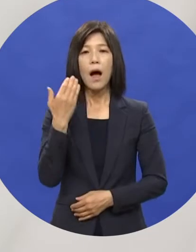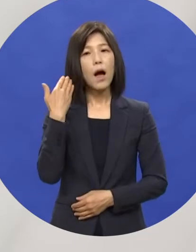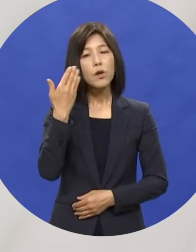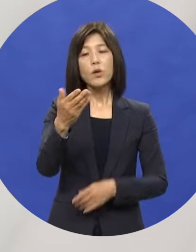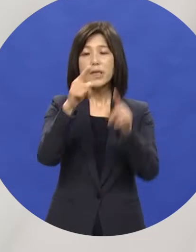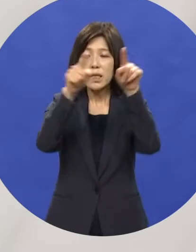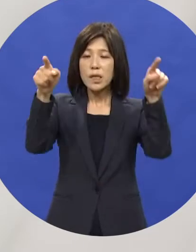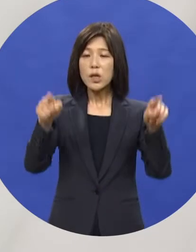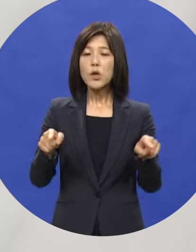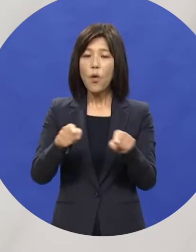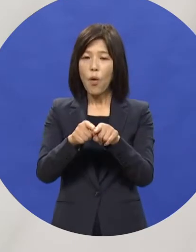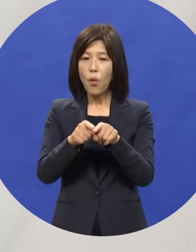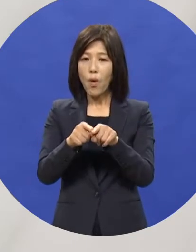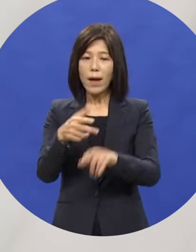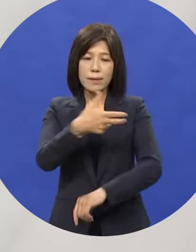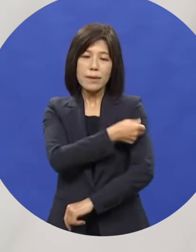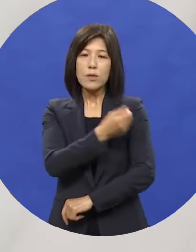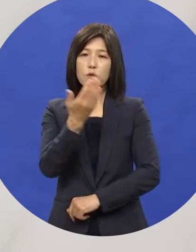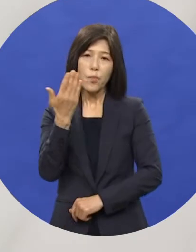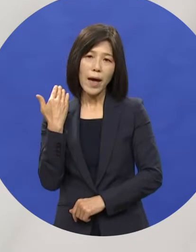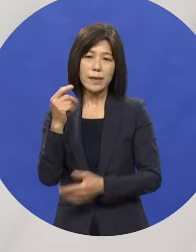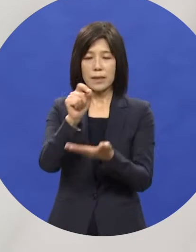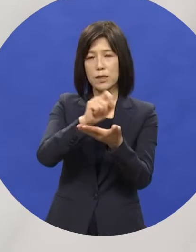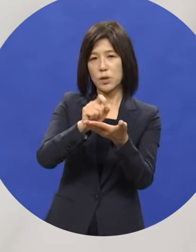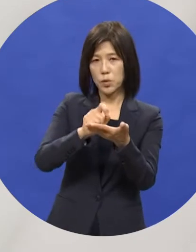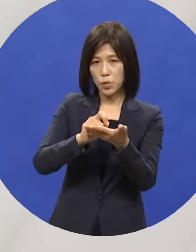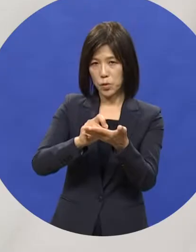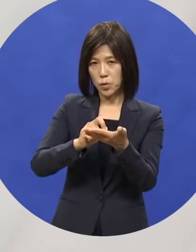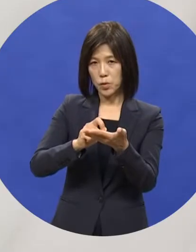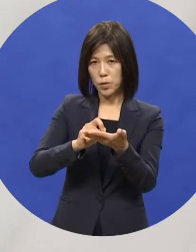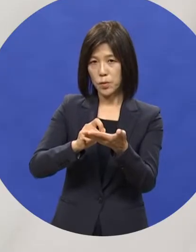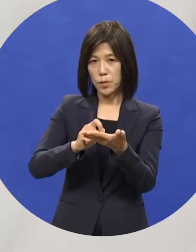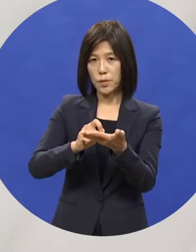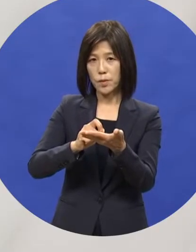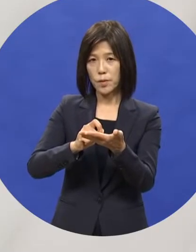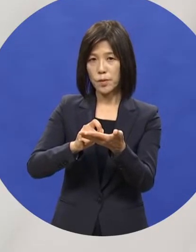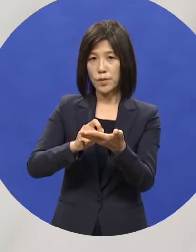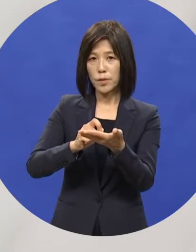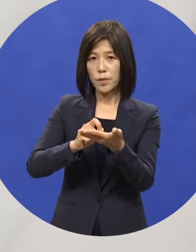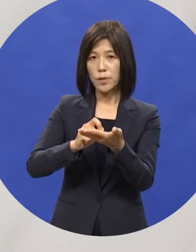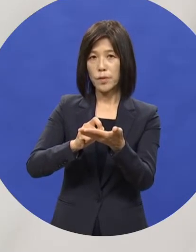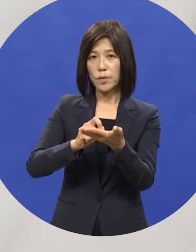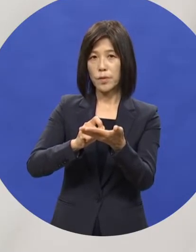予診票は事前に記入してください。